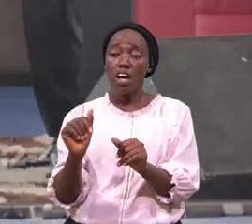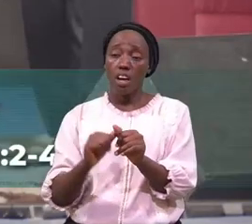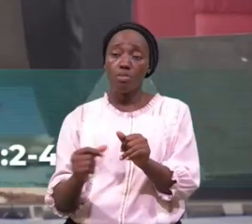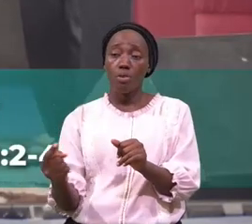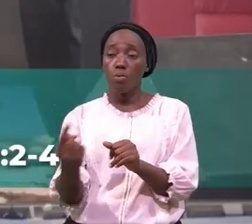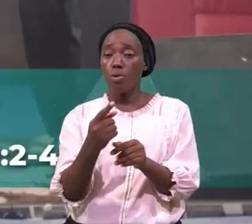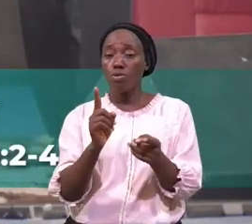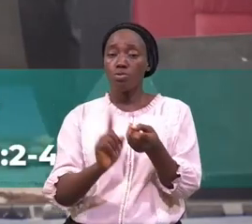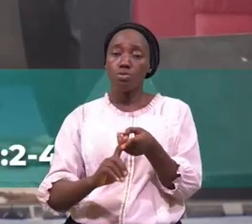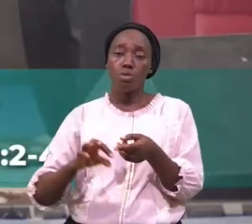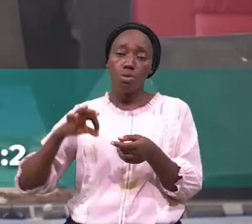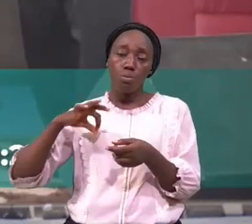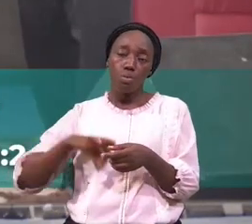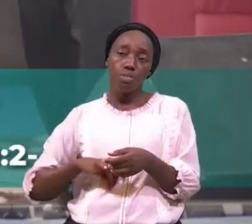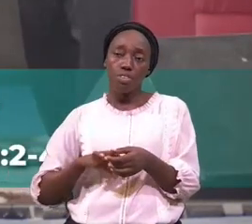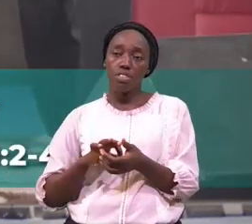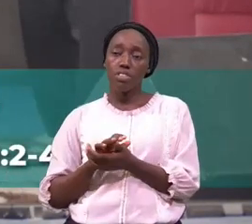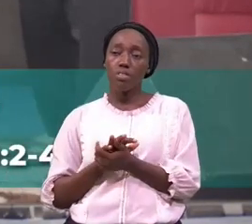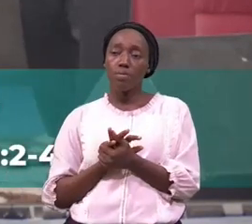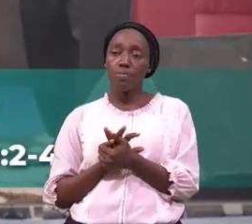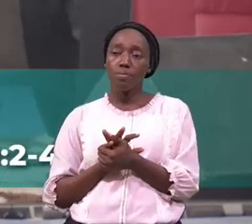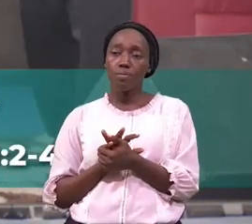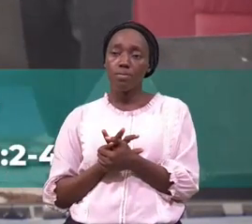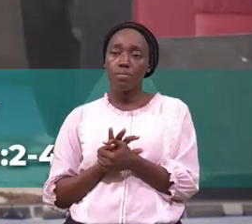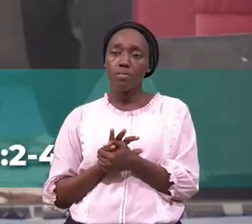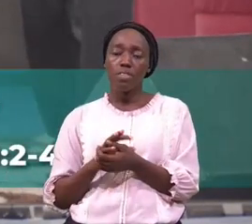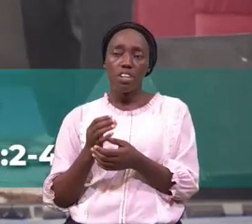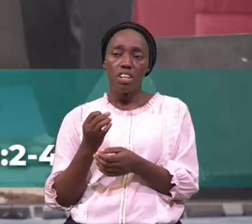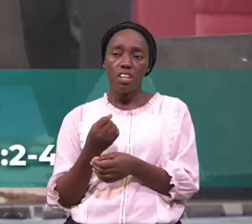Or, à chacun, la manifestation de l'Esprit est donnée.